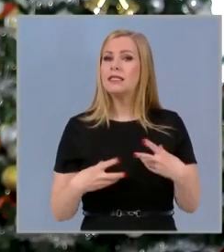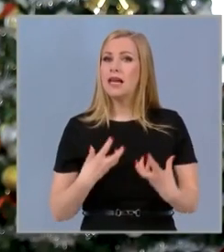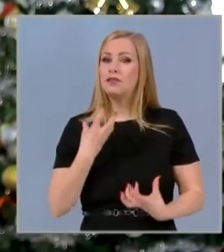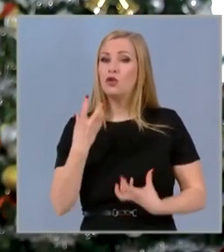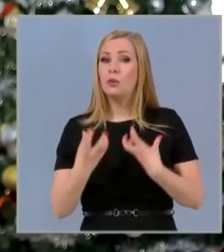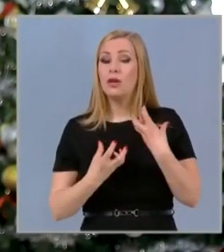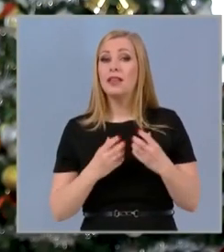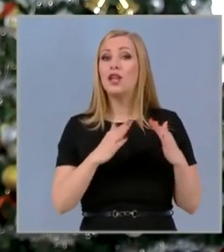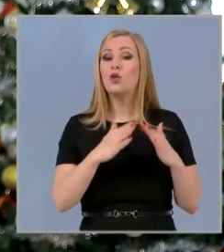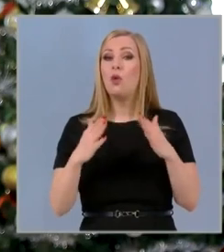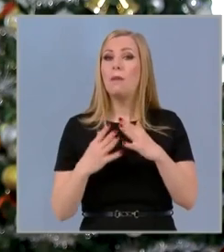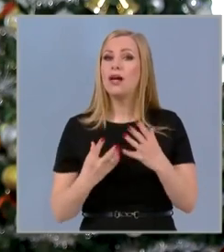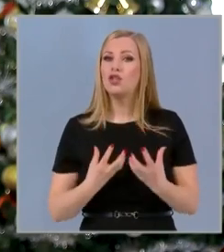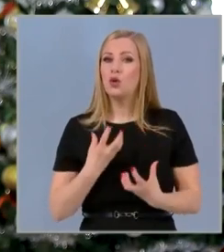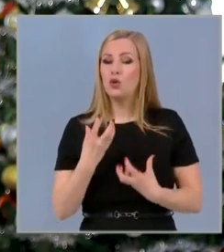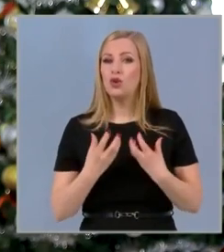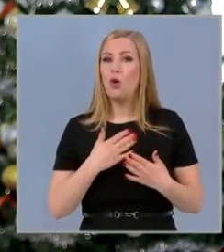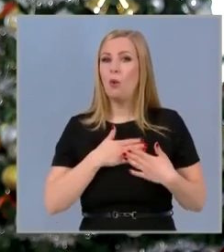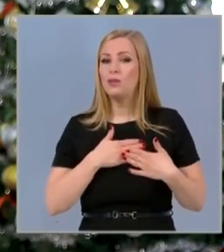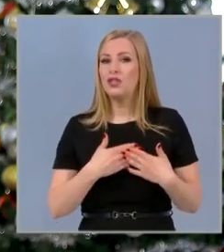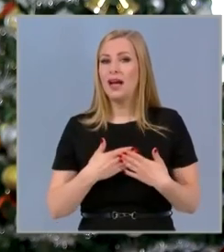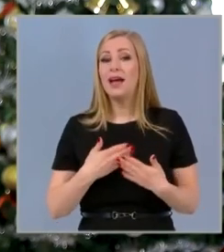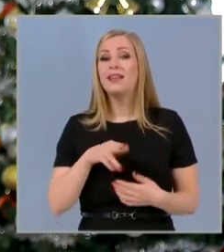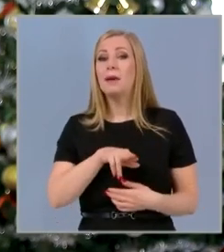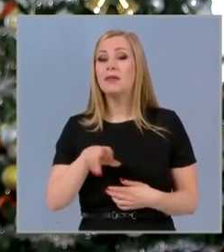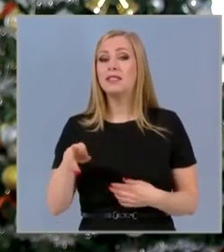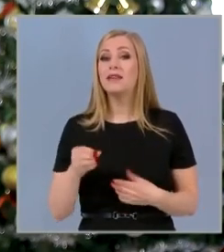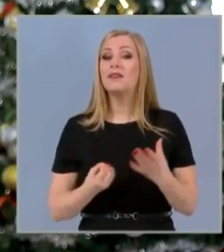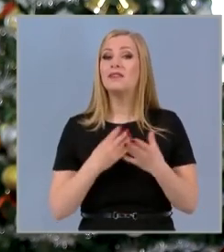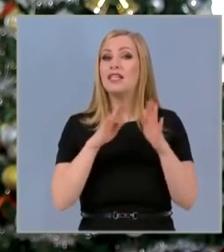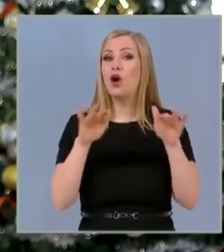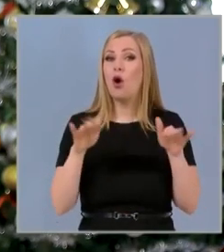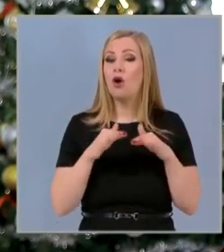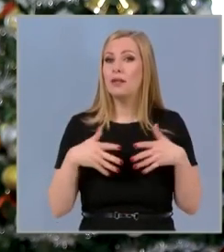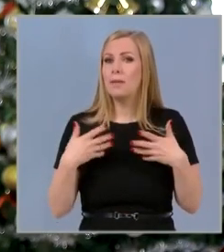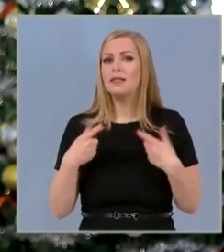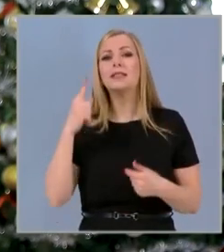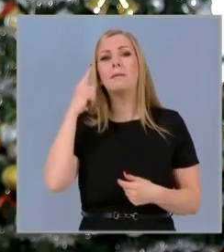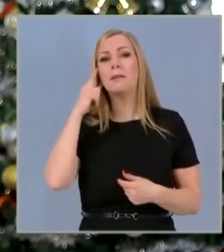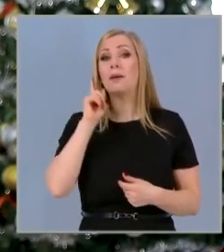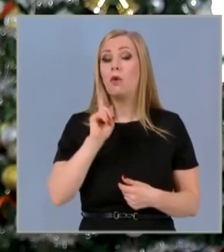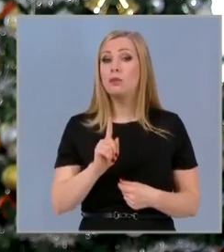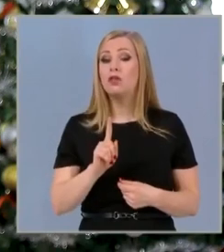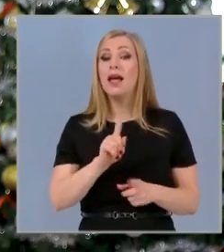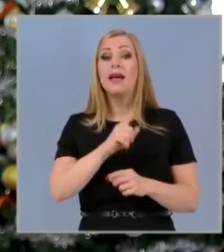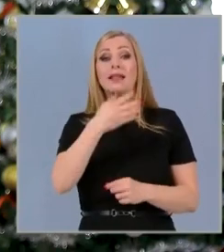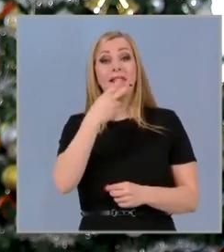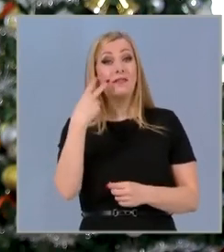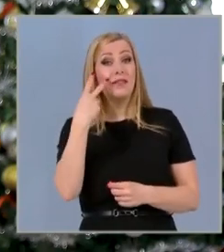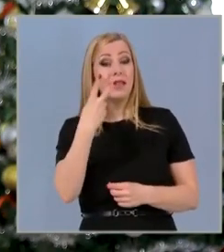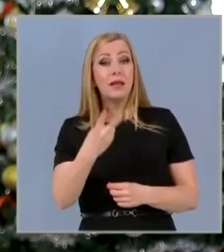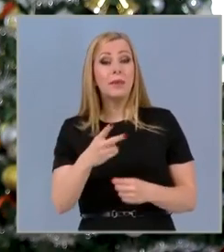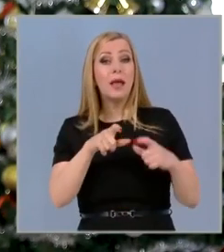на домашния уют и обичта на близките, в светлите коледни и новогодишни празници си припомняме, че невидимите мостове на